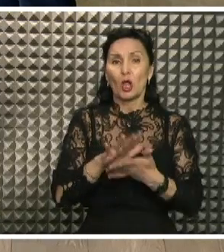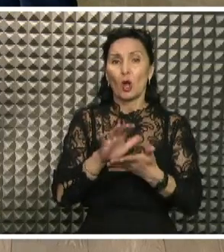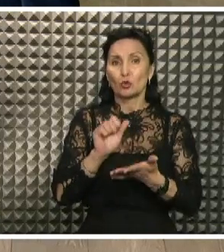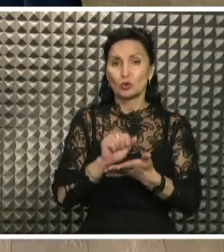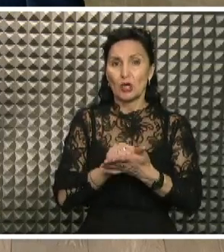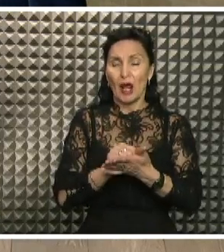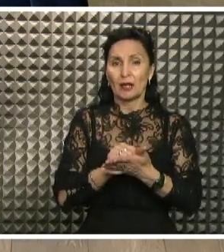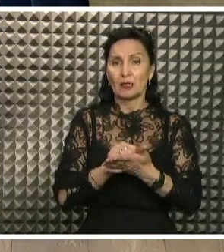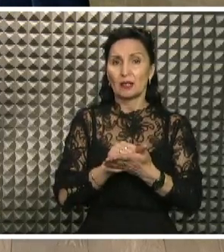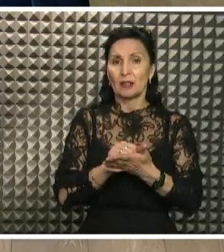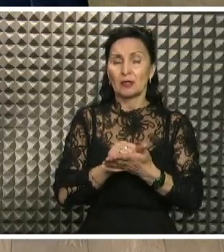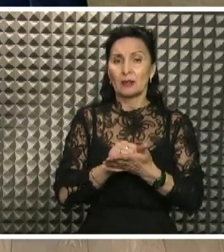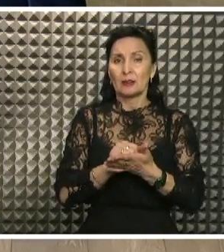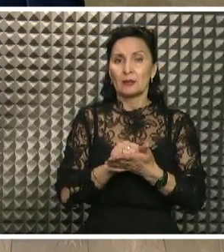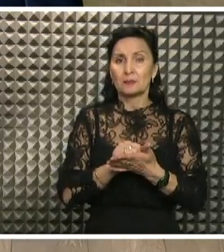нарушает, скажем так,